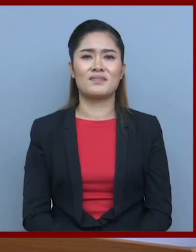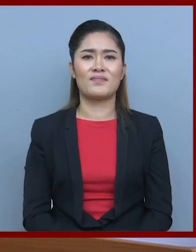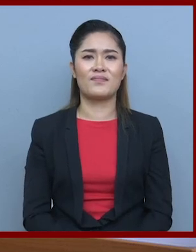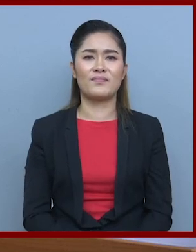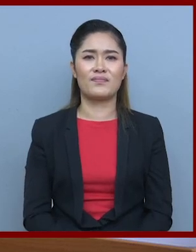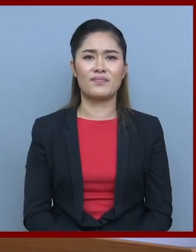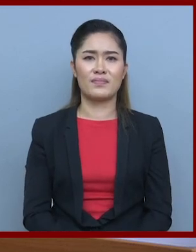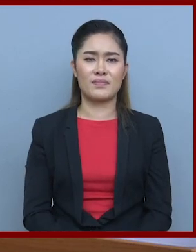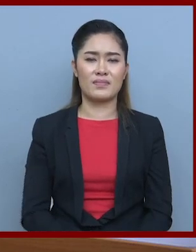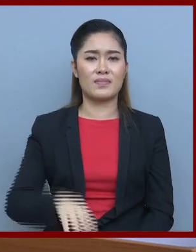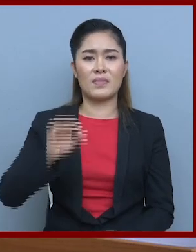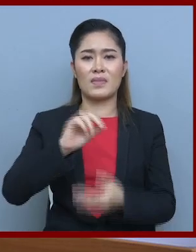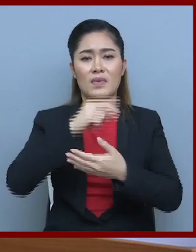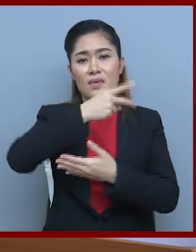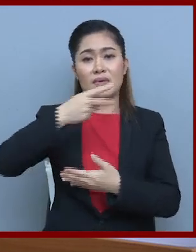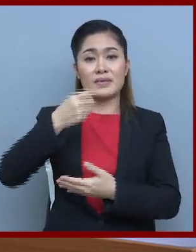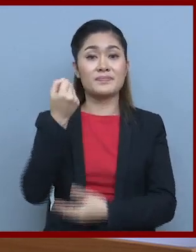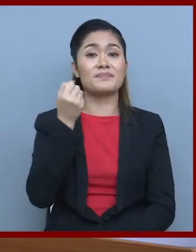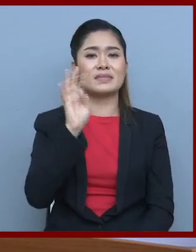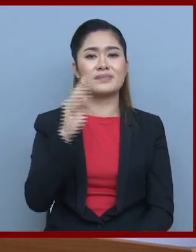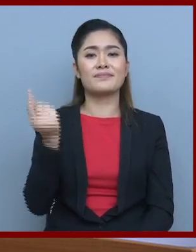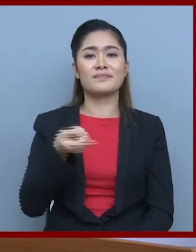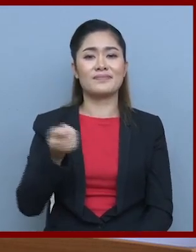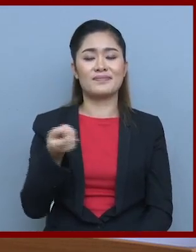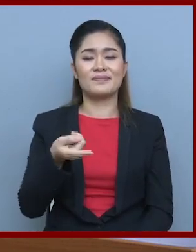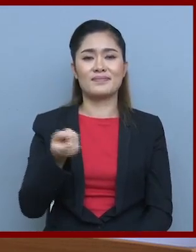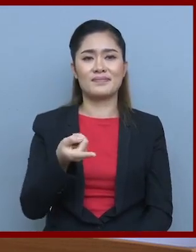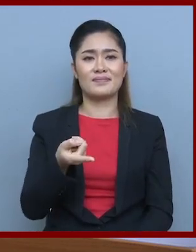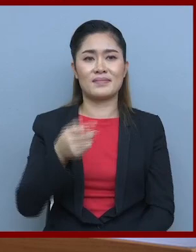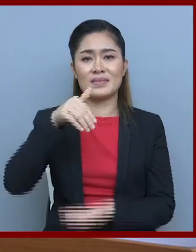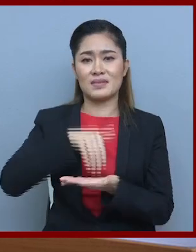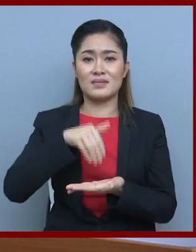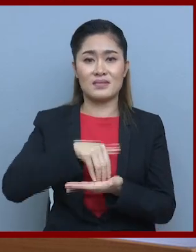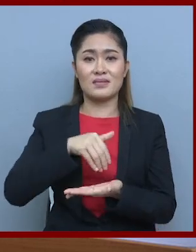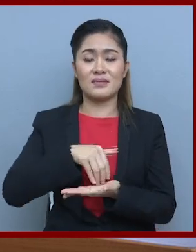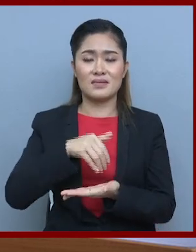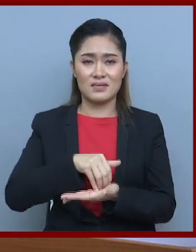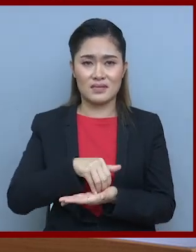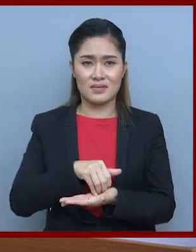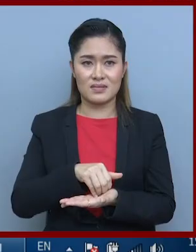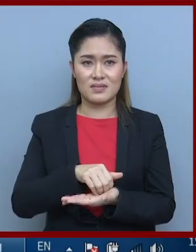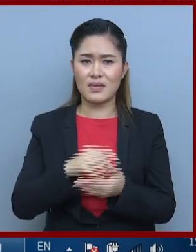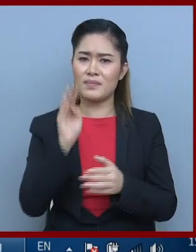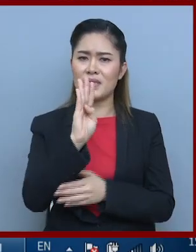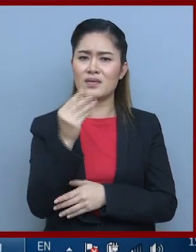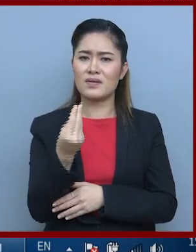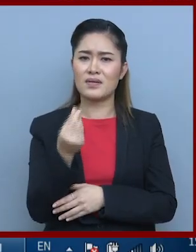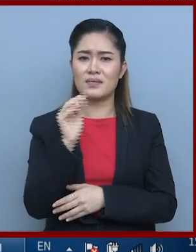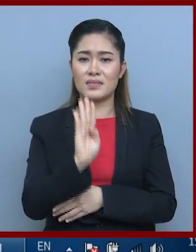น่าจะฟอนต์14นะเหมือนเดิม justify เป็น center label เป็น b อะ